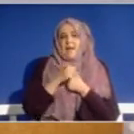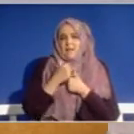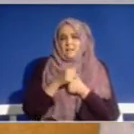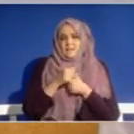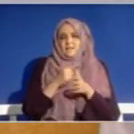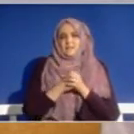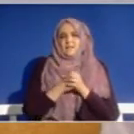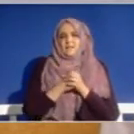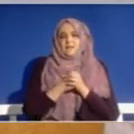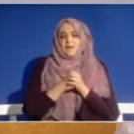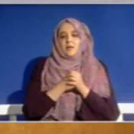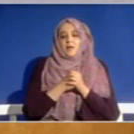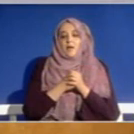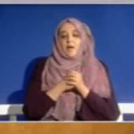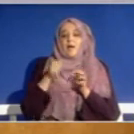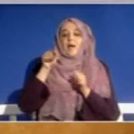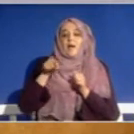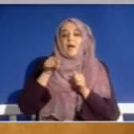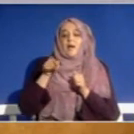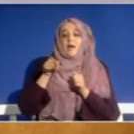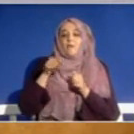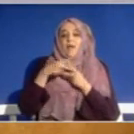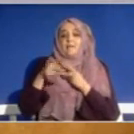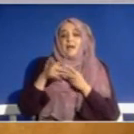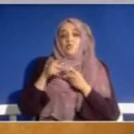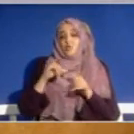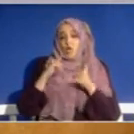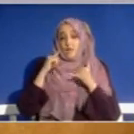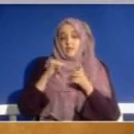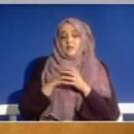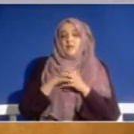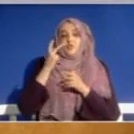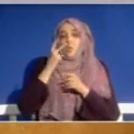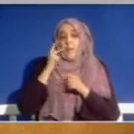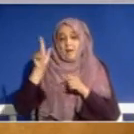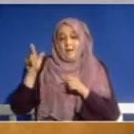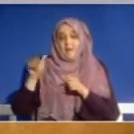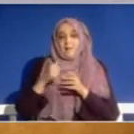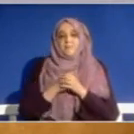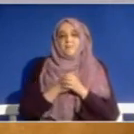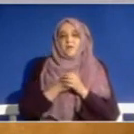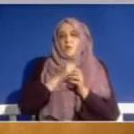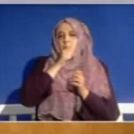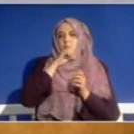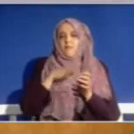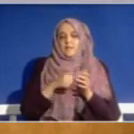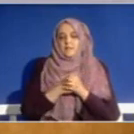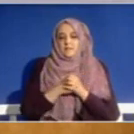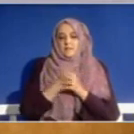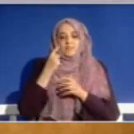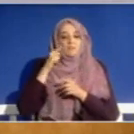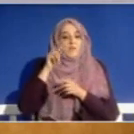الله عليه وسلم بجوارها أيضا من جهة أخرى. فلما نظر إلى حاله اليهودي خجل من نفسه، كيف يا رسول الله